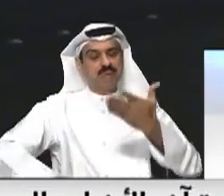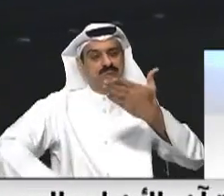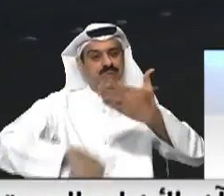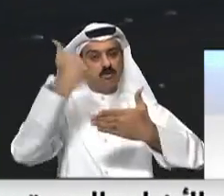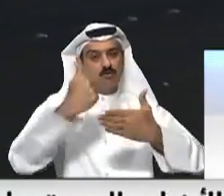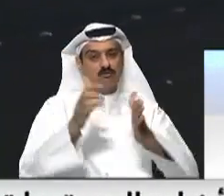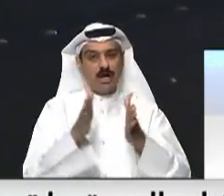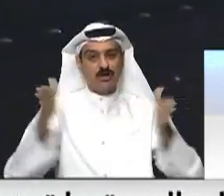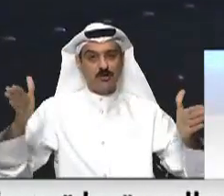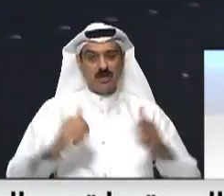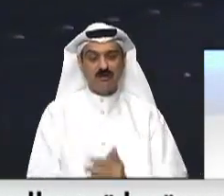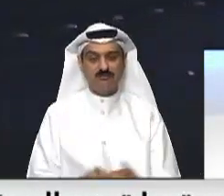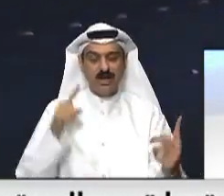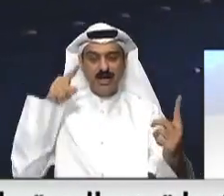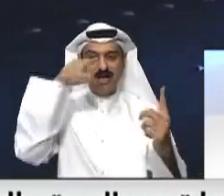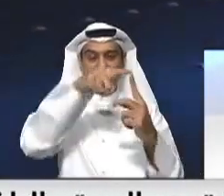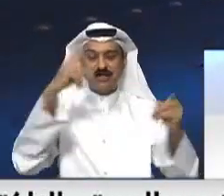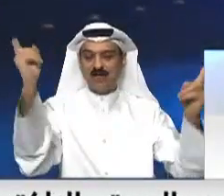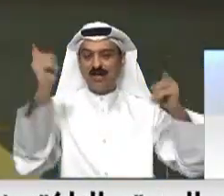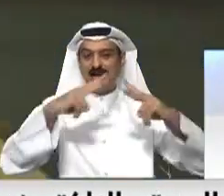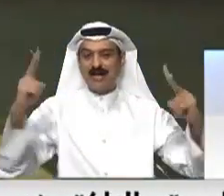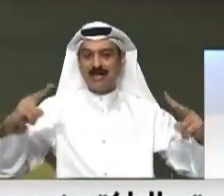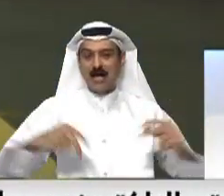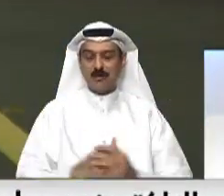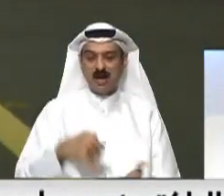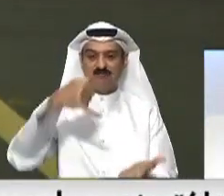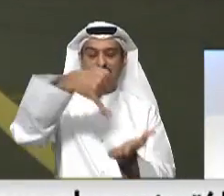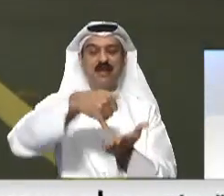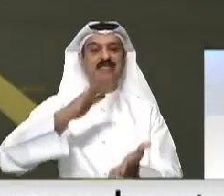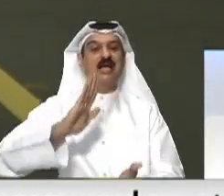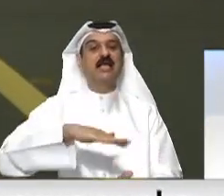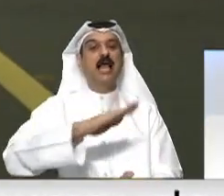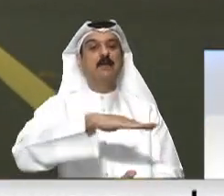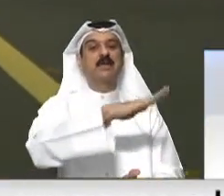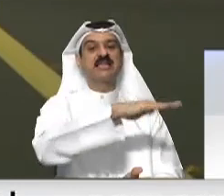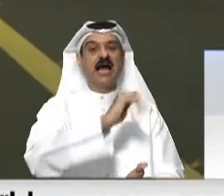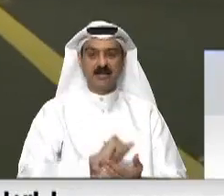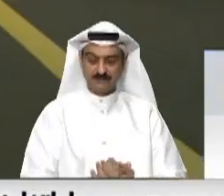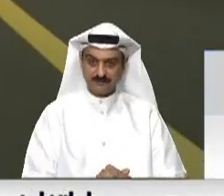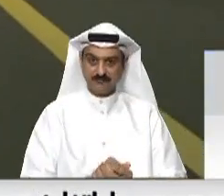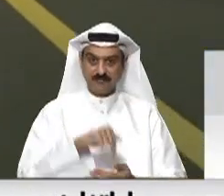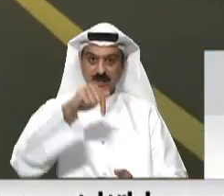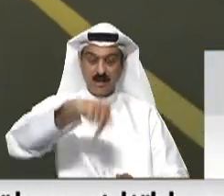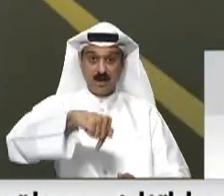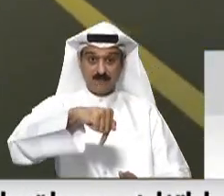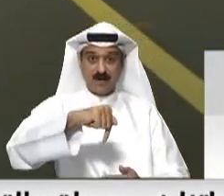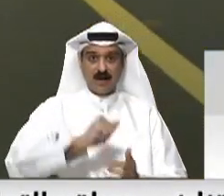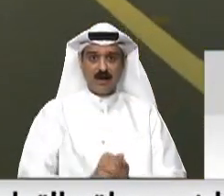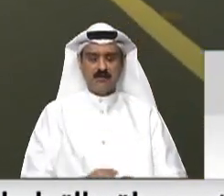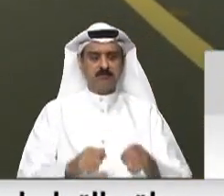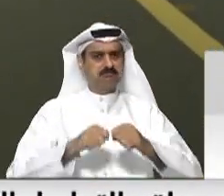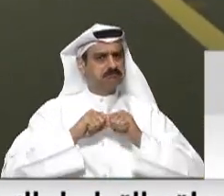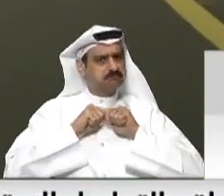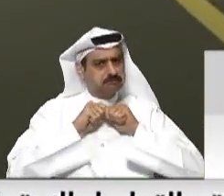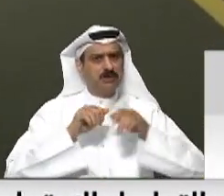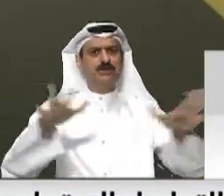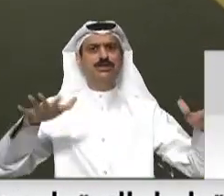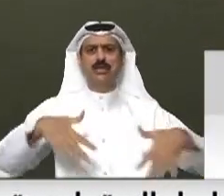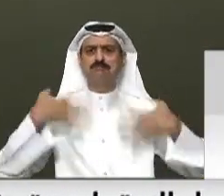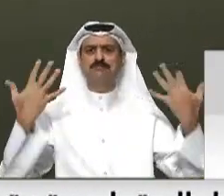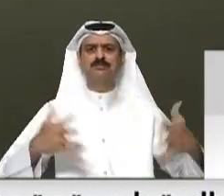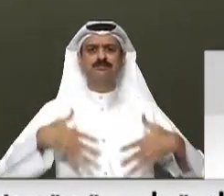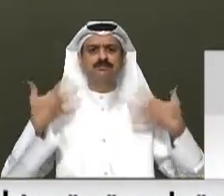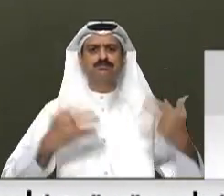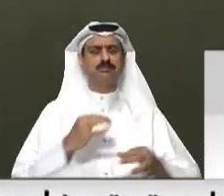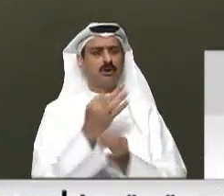الكبير في ايصال التيار الكهربائي لمدينه المطلع السكنيه الامر الذي انشاء الفرحه في